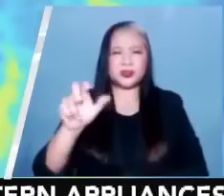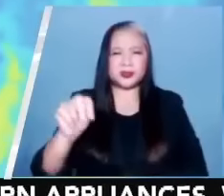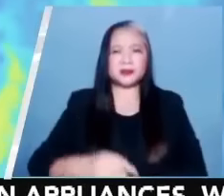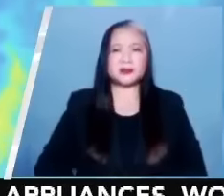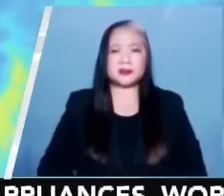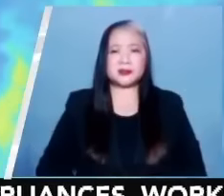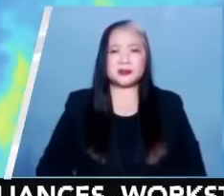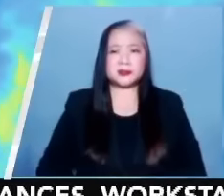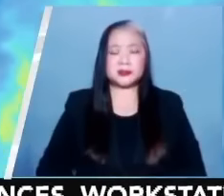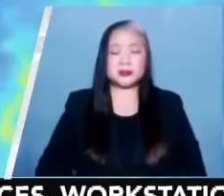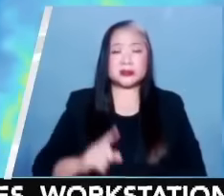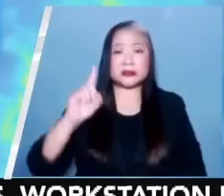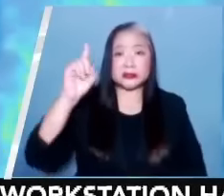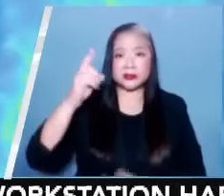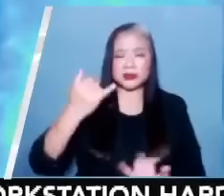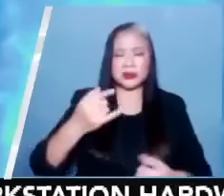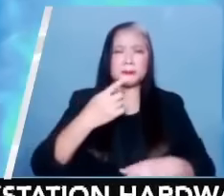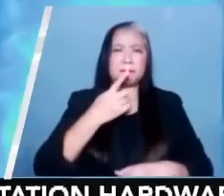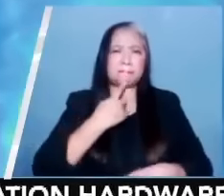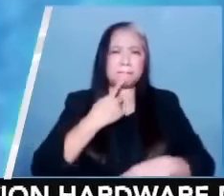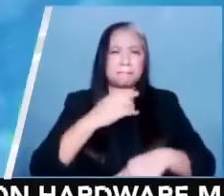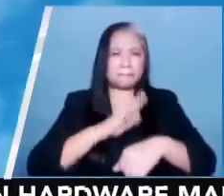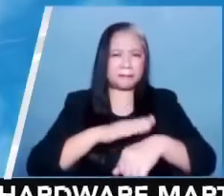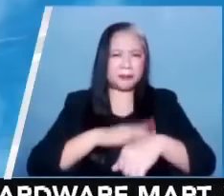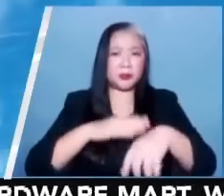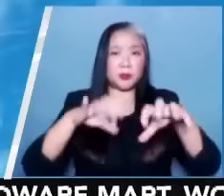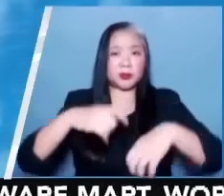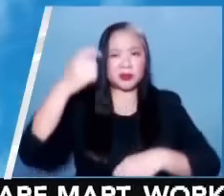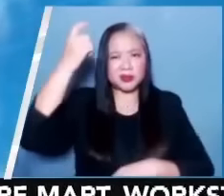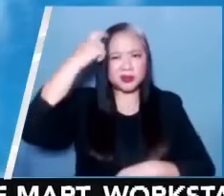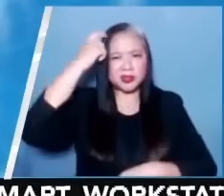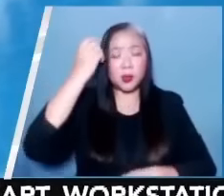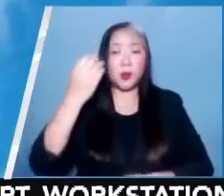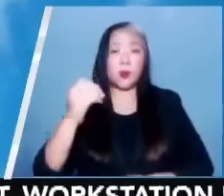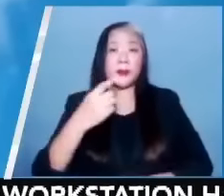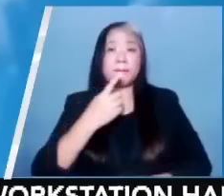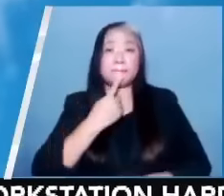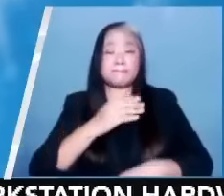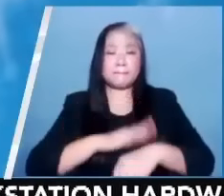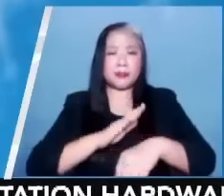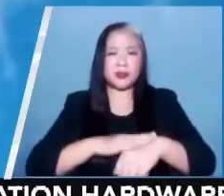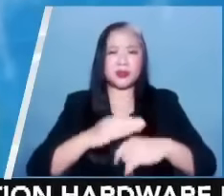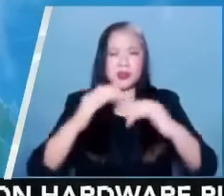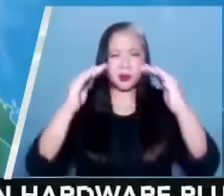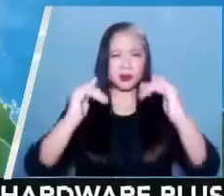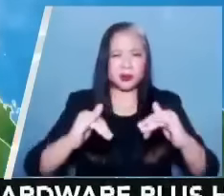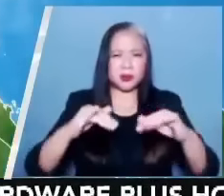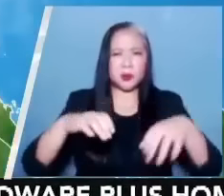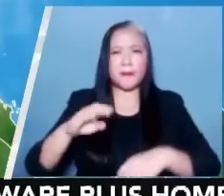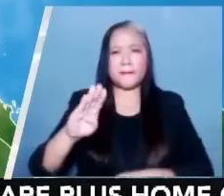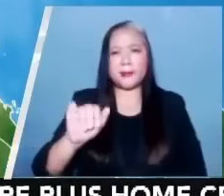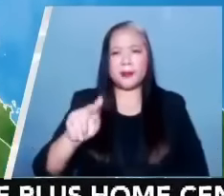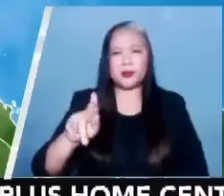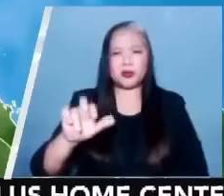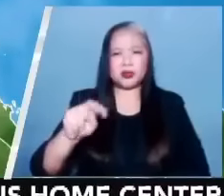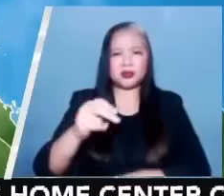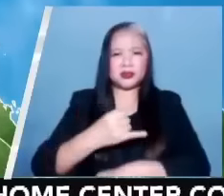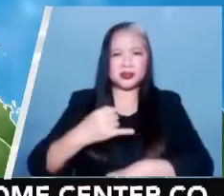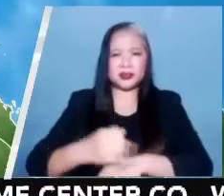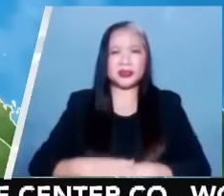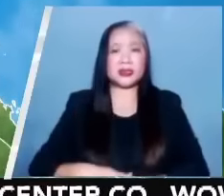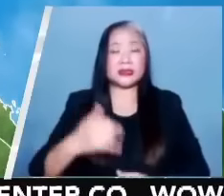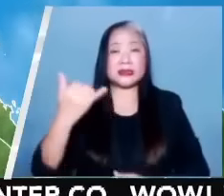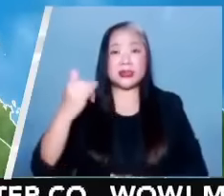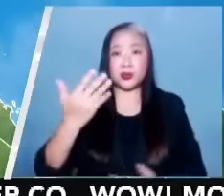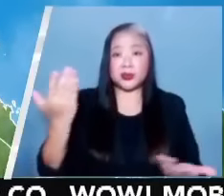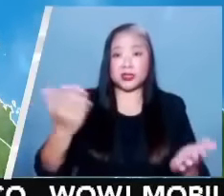ng red rainfall warning ang Batanes. Orange rainfall warning naman sa Babuyan Islands at Ilocos Norte, habang yellow rainfall warning naman sa Ilocos Sur,